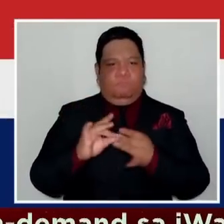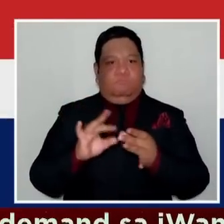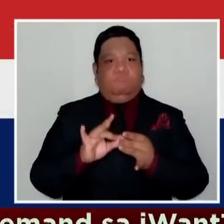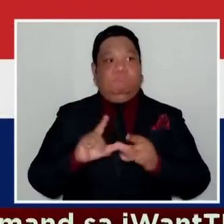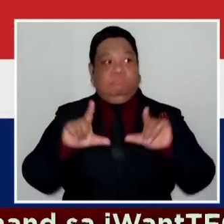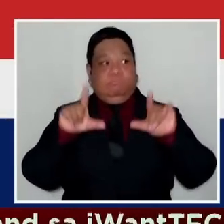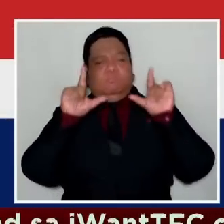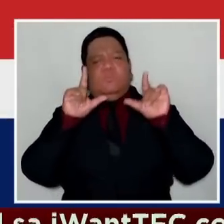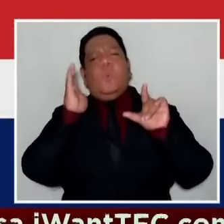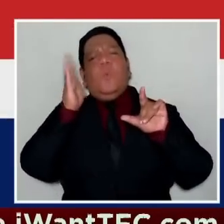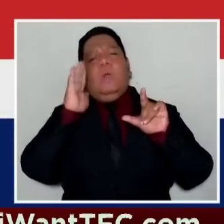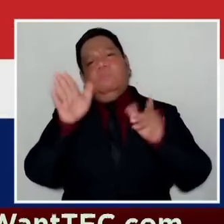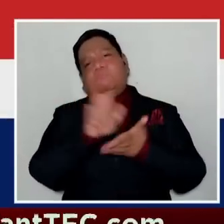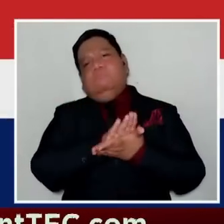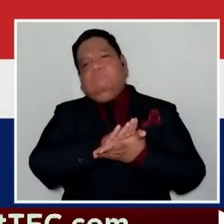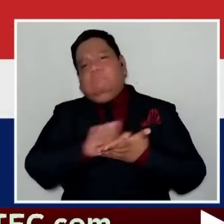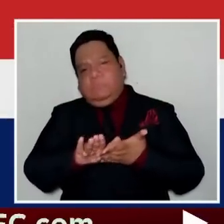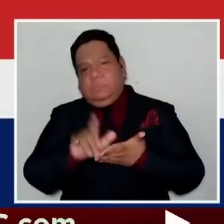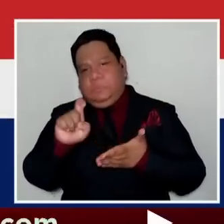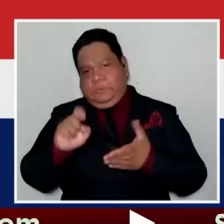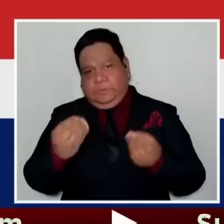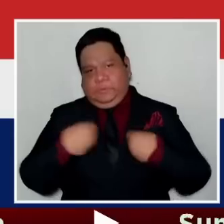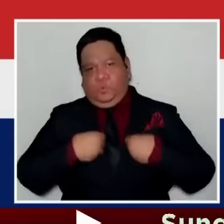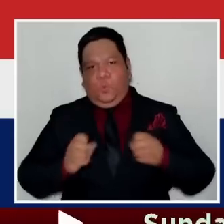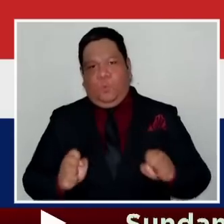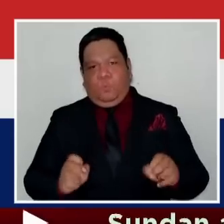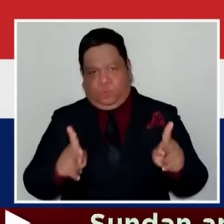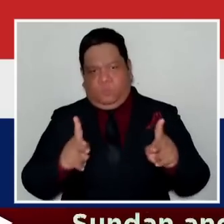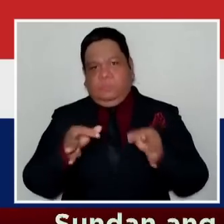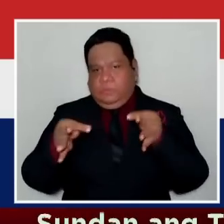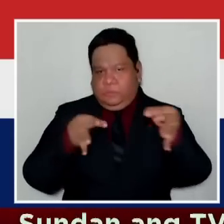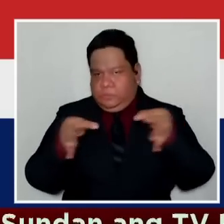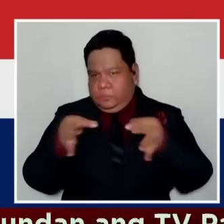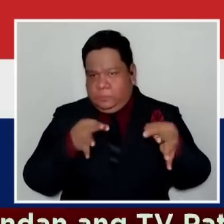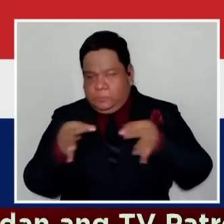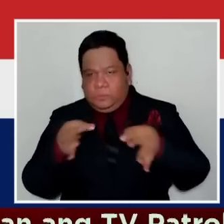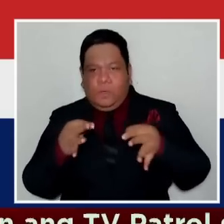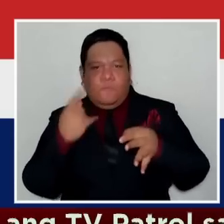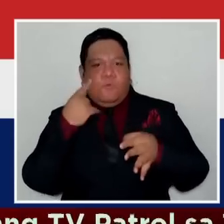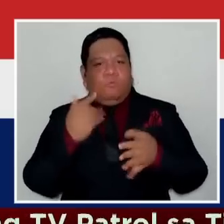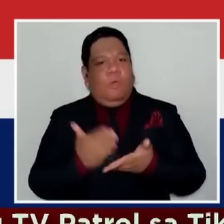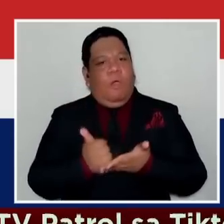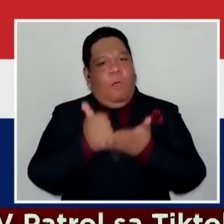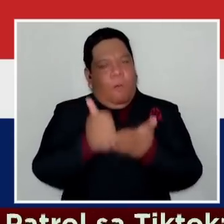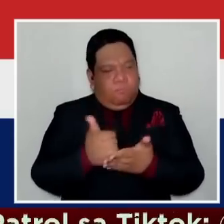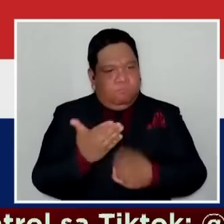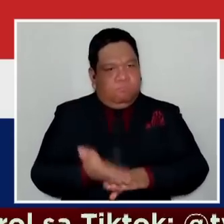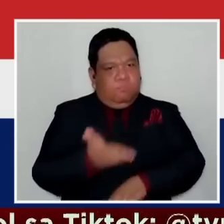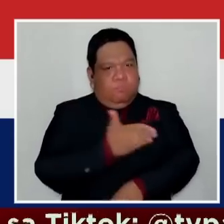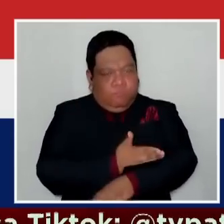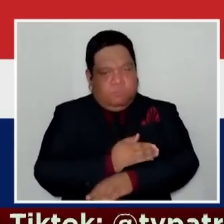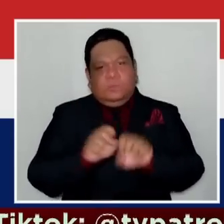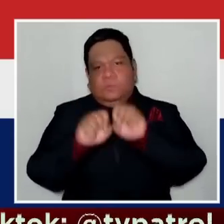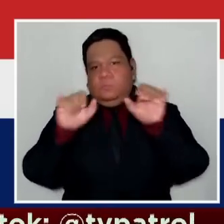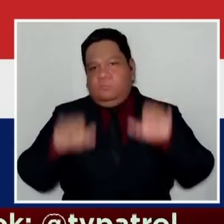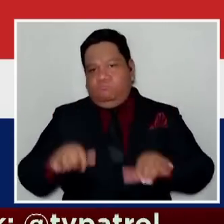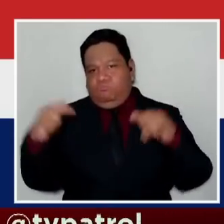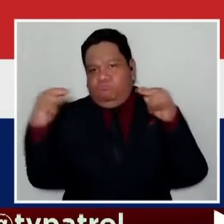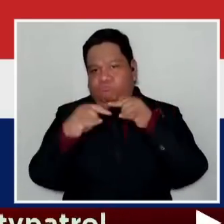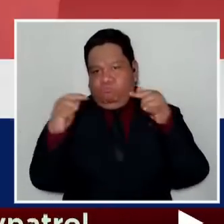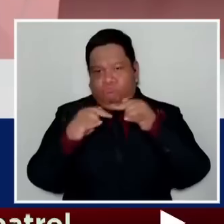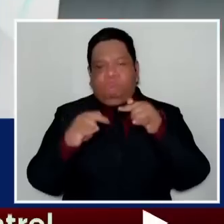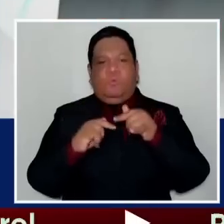nabigyan siya ng pagkakataon na magpaliwanag na makabubuti sa sistema ng paliparan at ng ahensya ang kanyang naging